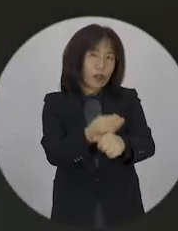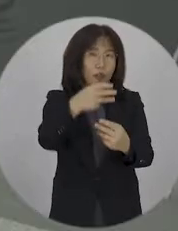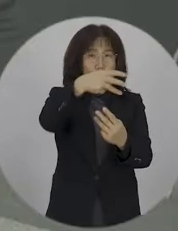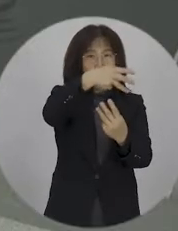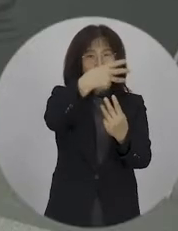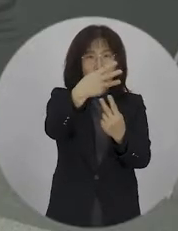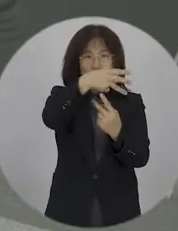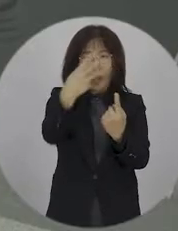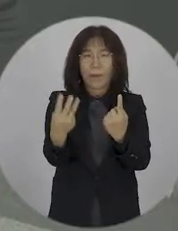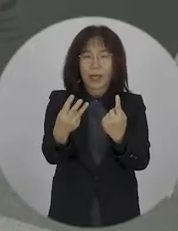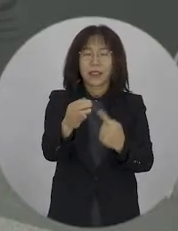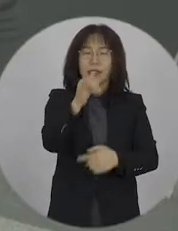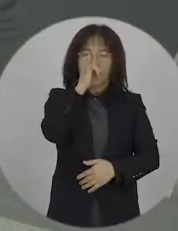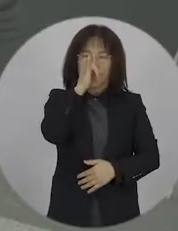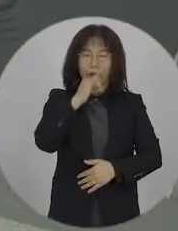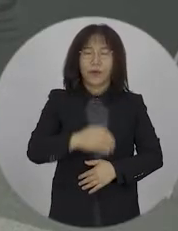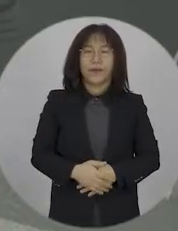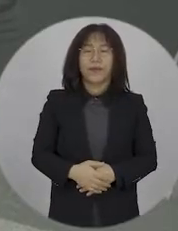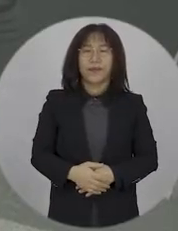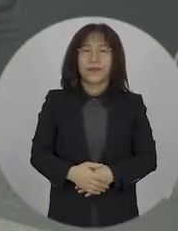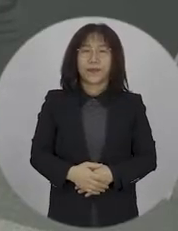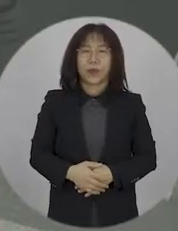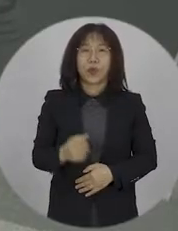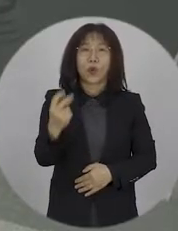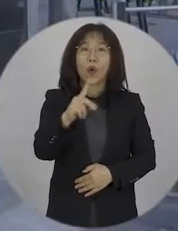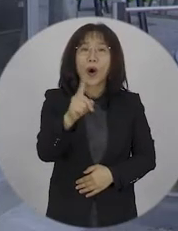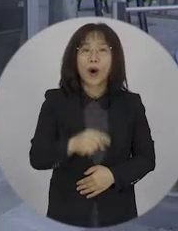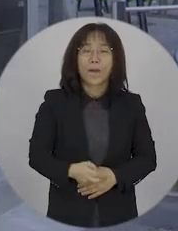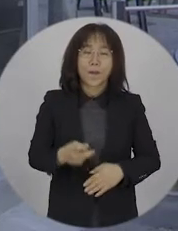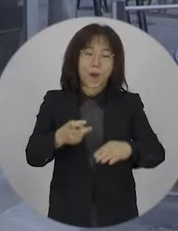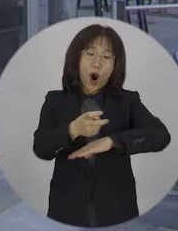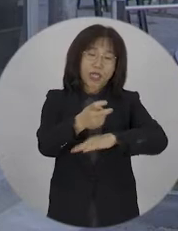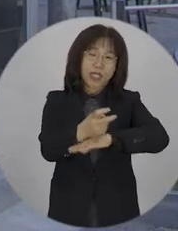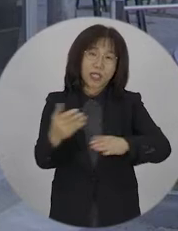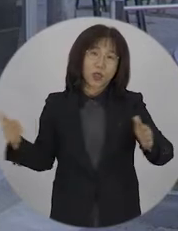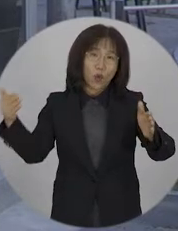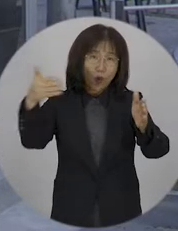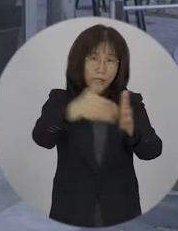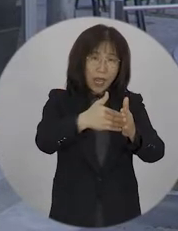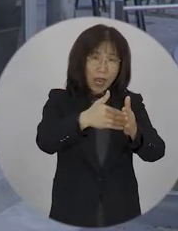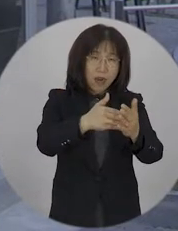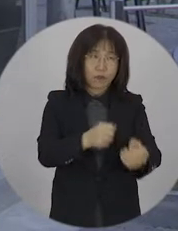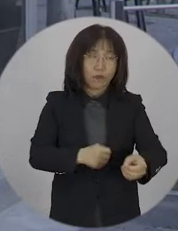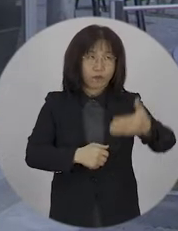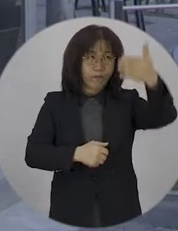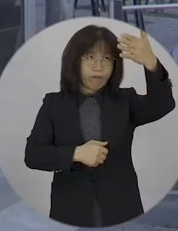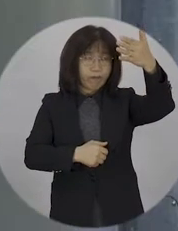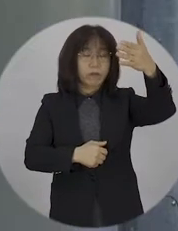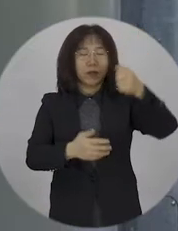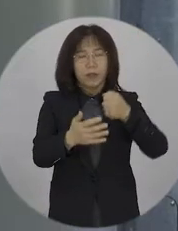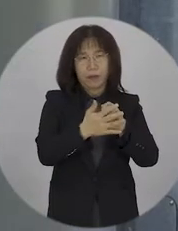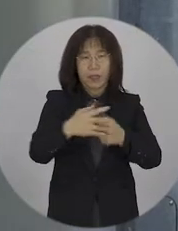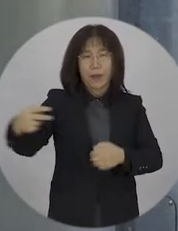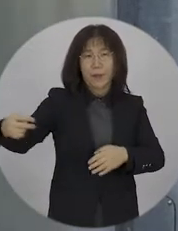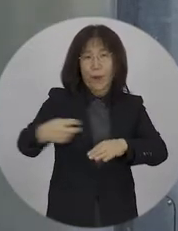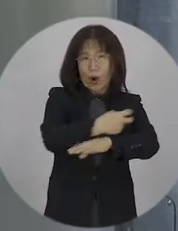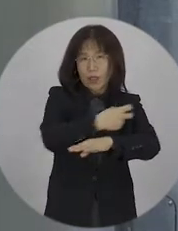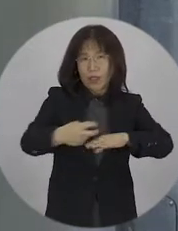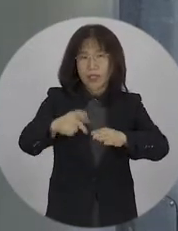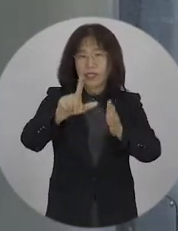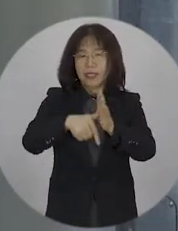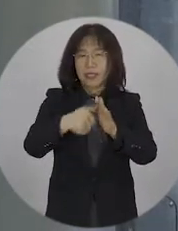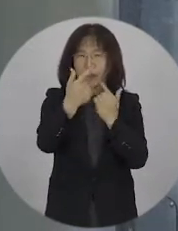충전기와 공공 와이파이도 잘 구비되어 있습니다. 특히 차량 도착 안내 전광판을 통해 버스 접근